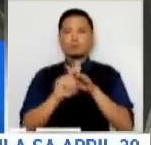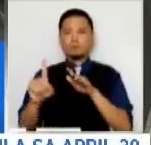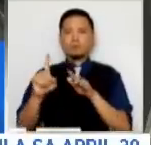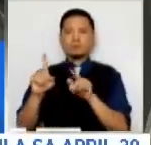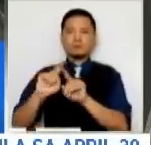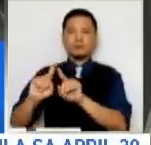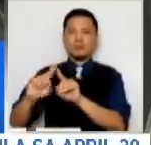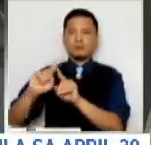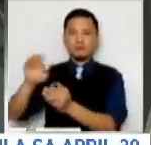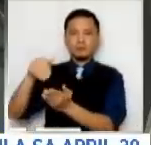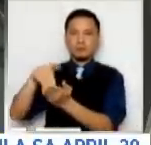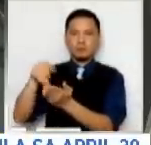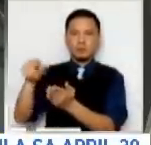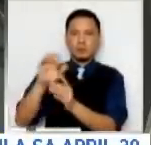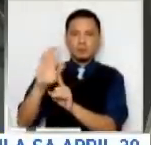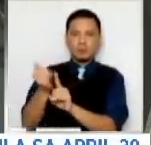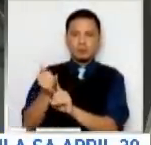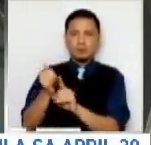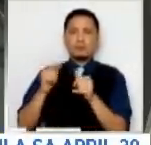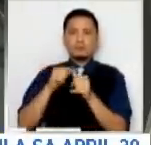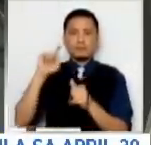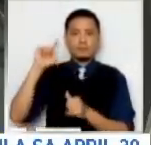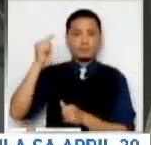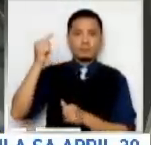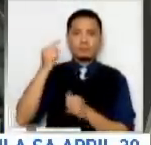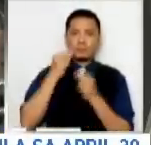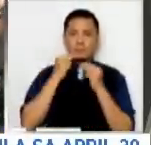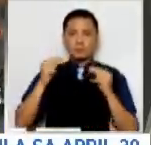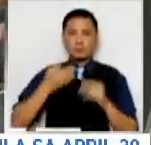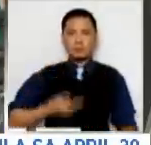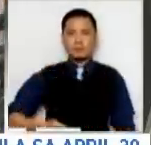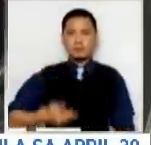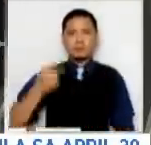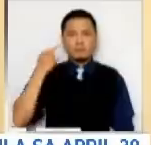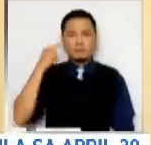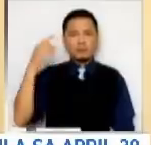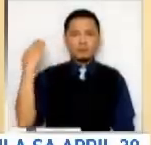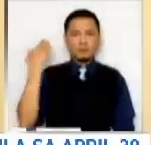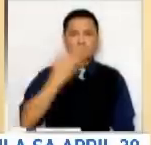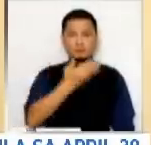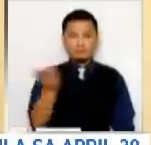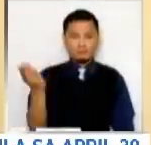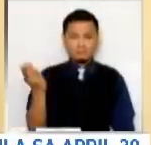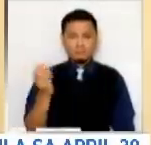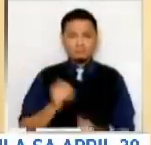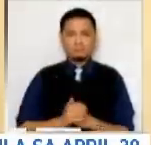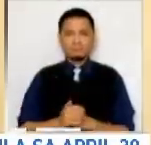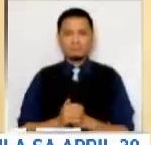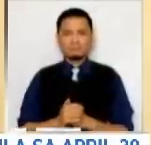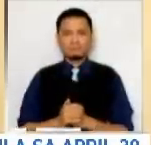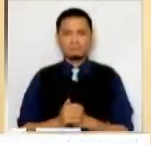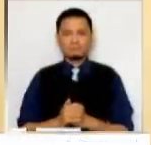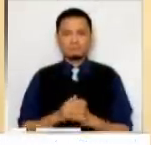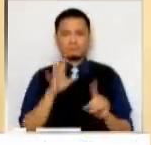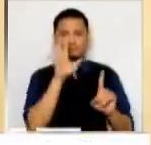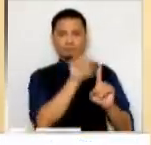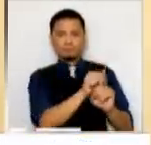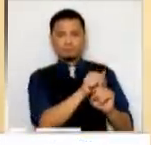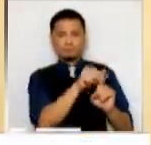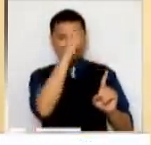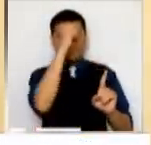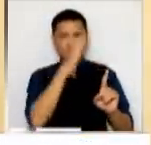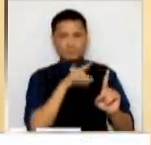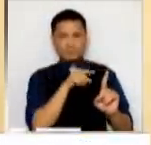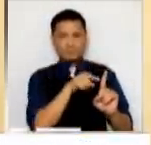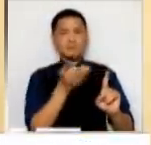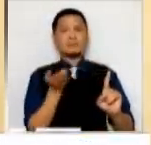balita sa Maynila. Darlene Kai, Buong Puso para sa Pilipino. Arestado ang isang lalaki sa Maynila na nagpanggap